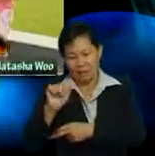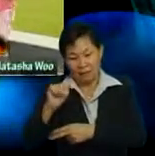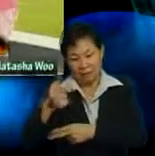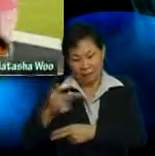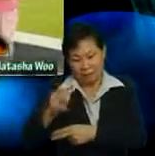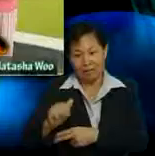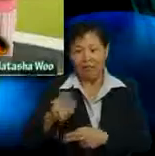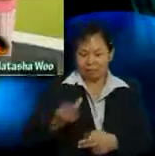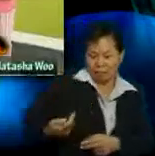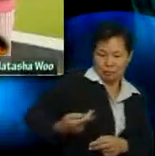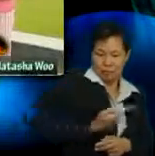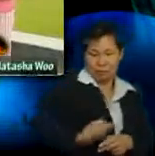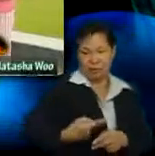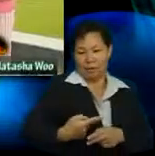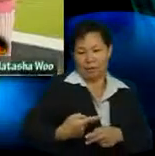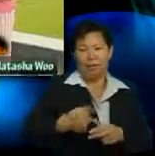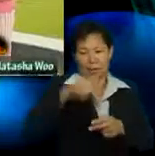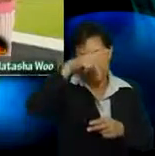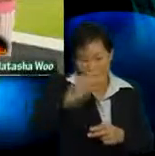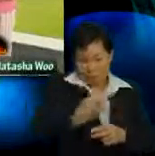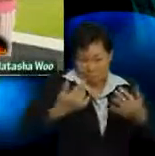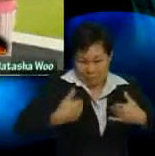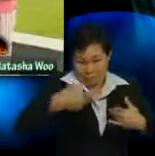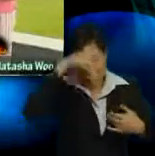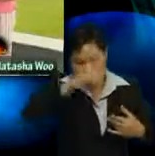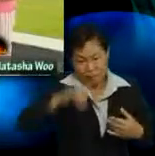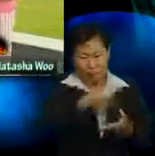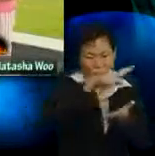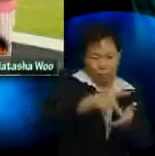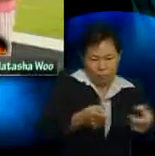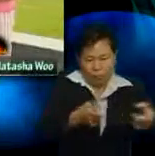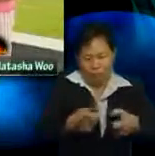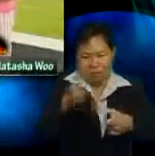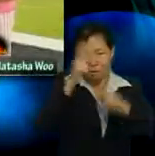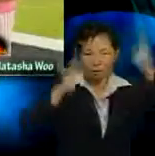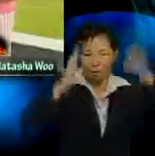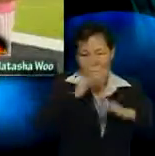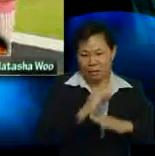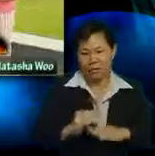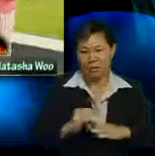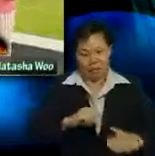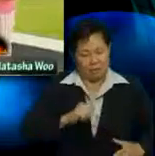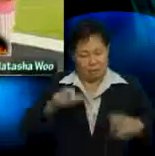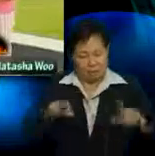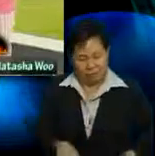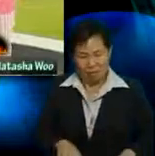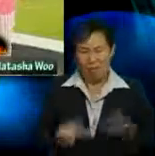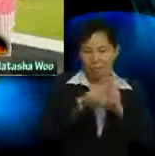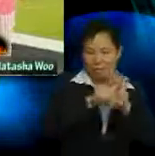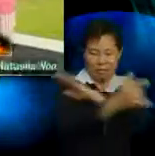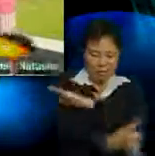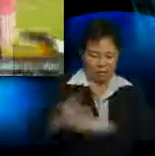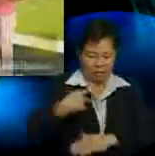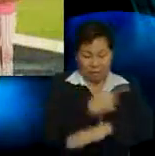di Putrajaya, pusat pentadbiran Kerajaan Malaysia dan juga antara mercu tanda kebanggaan rakyat Malaysia sebagai lambang negara